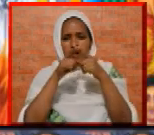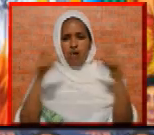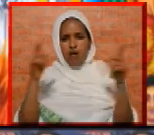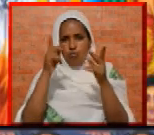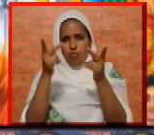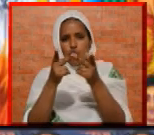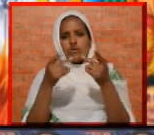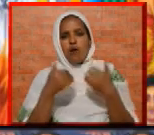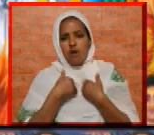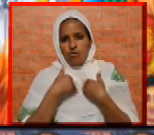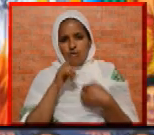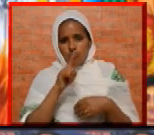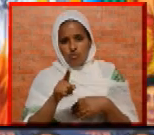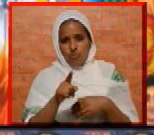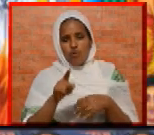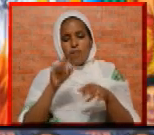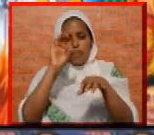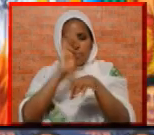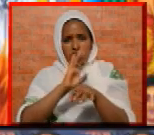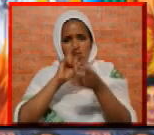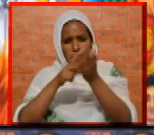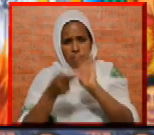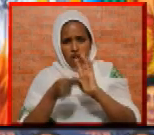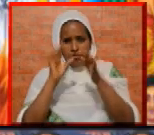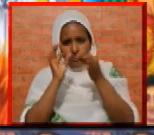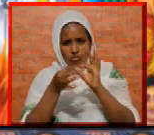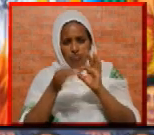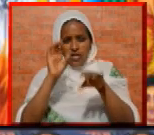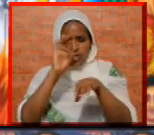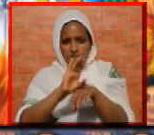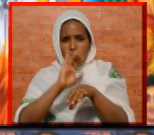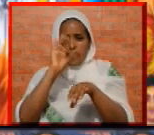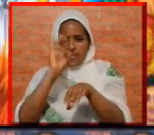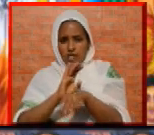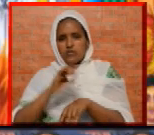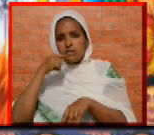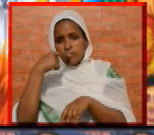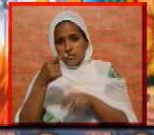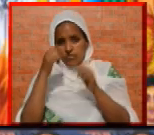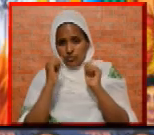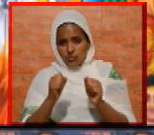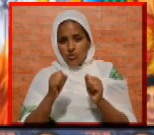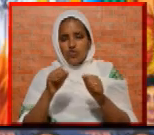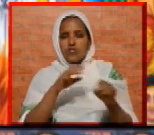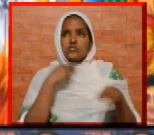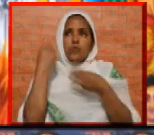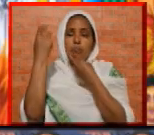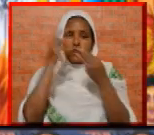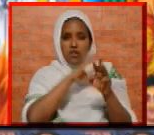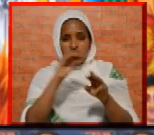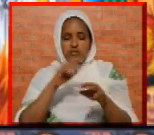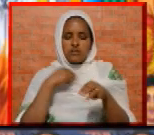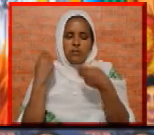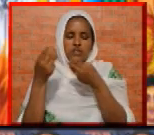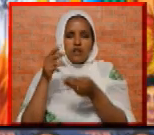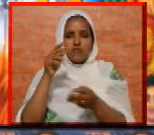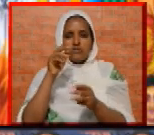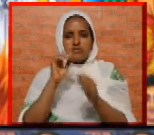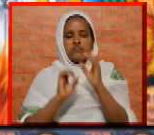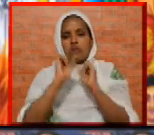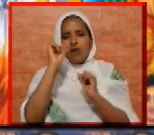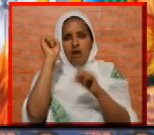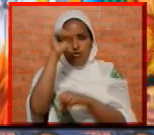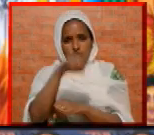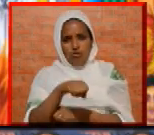በቤተክርስቲያን ትልቅ ቦታ ያለው ነው። ቤተክርስቲያን ስንል ቤተክርስቲያንን ቤተክርስቲያን ያሰኛት ሰማይታትና የሰማይታት